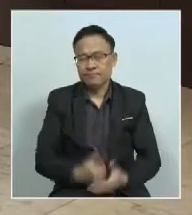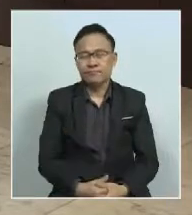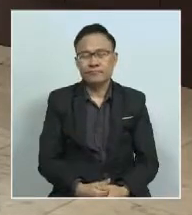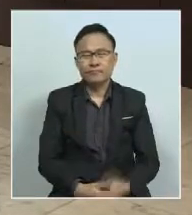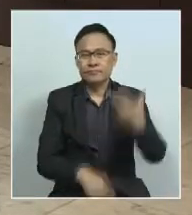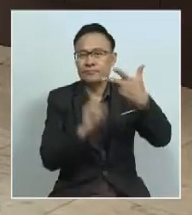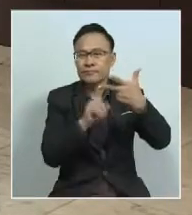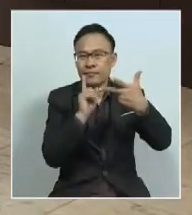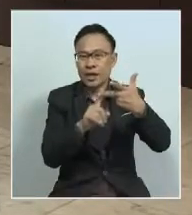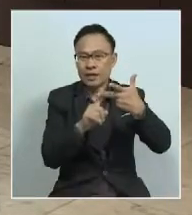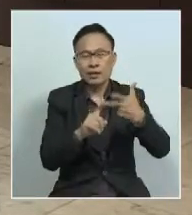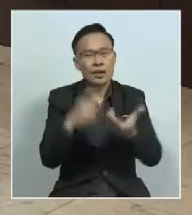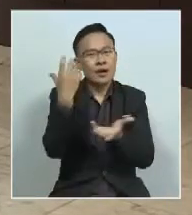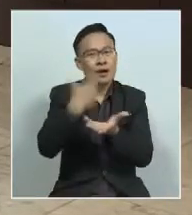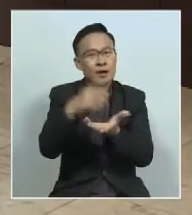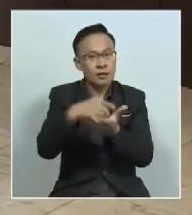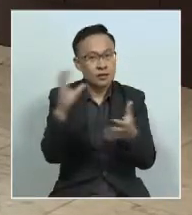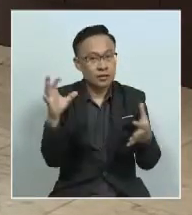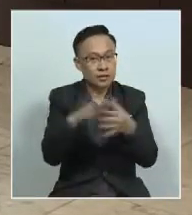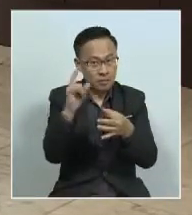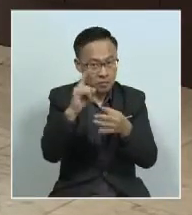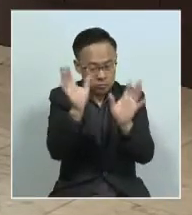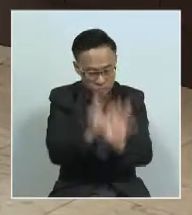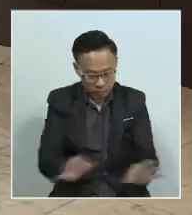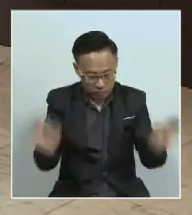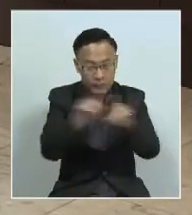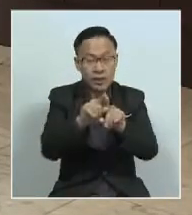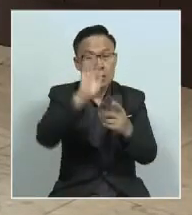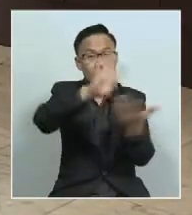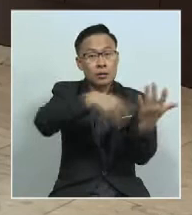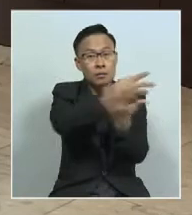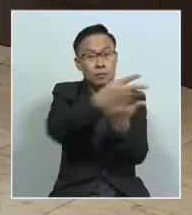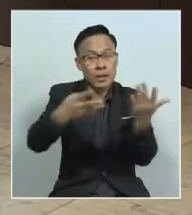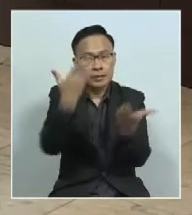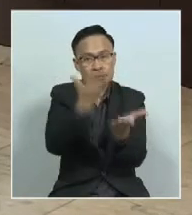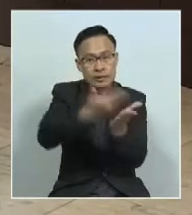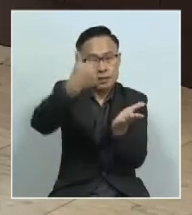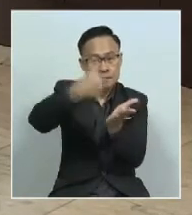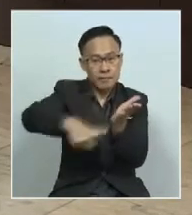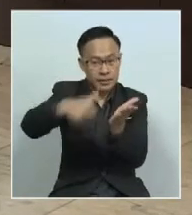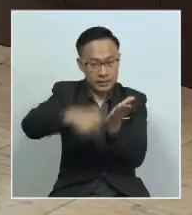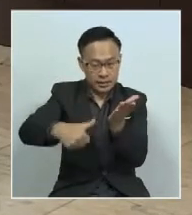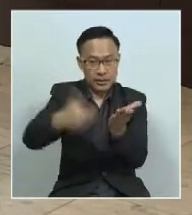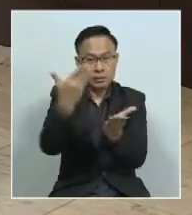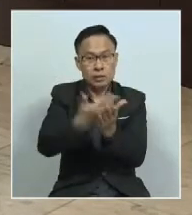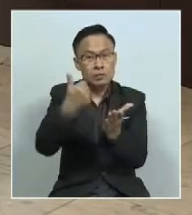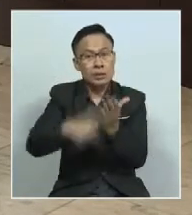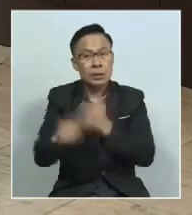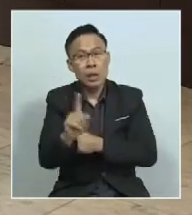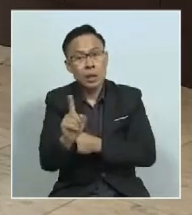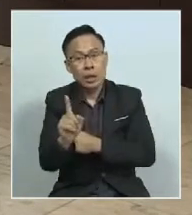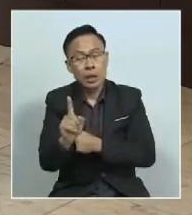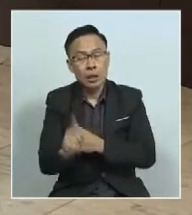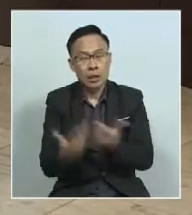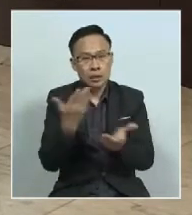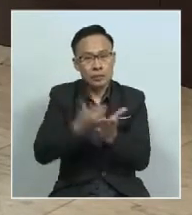เรื่องต่อไปเนี่ยเป็นเรื่องที่น่าสนใจไม่แพ้กันเป็นเรื่องของมาตรการภาษี มาอีกแล้ว มาตรการภาษีเนี่ย